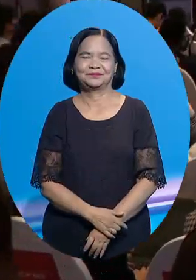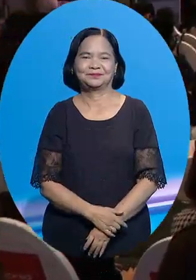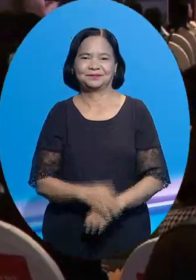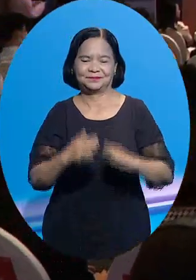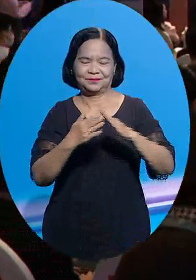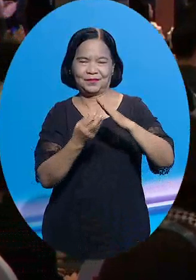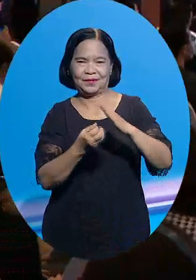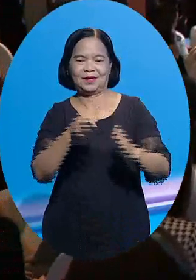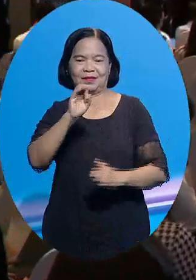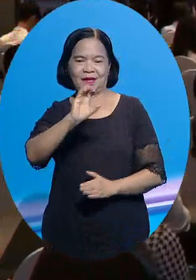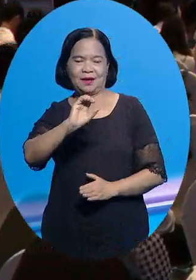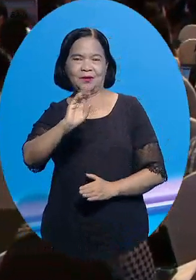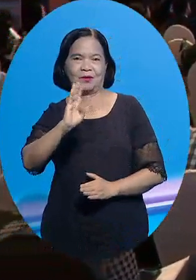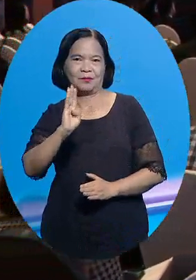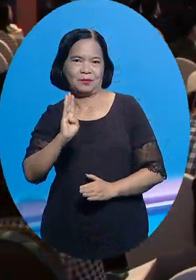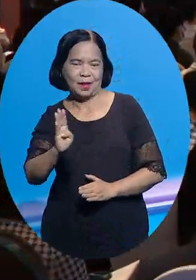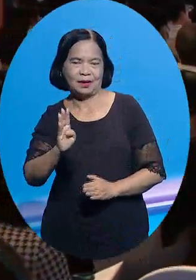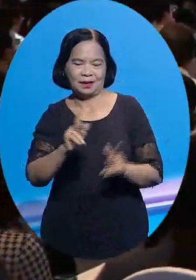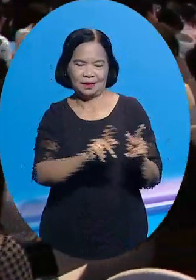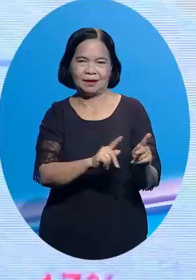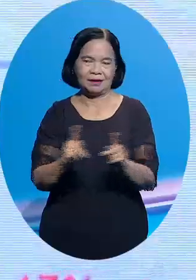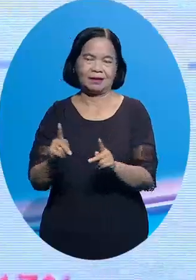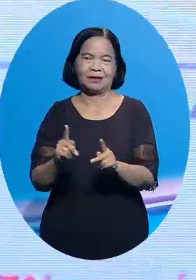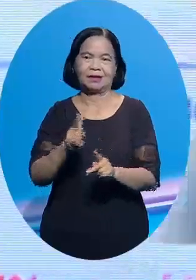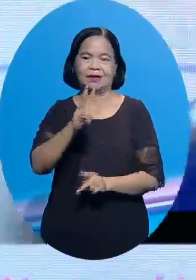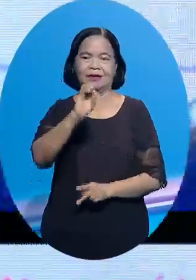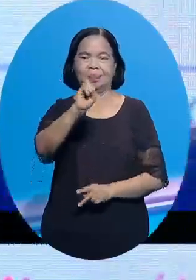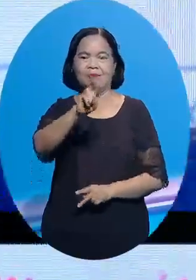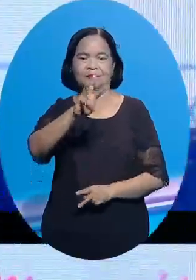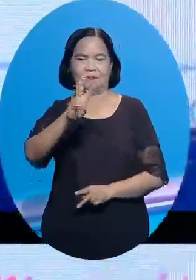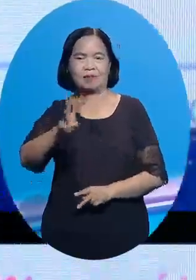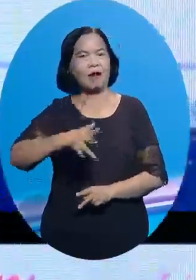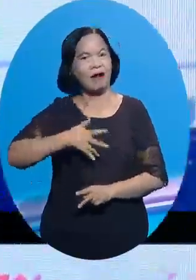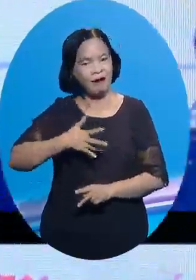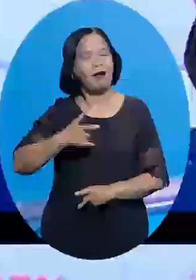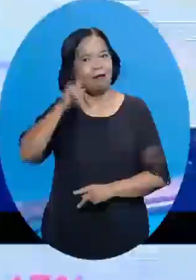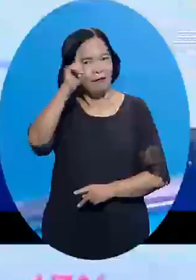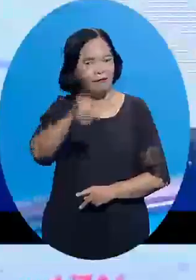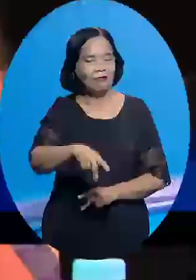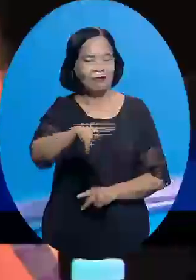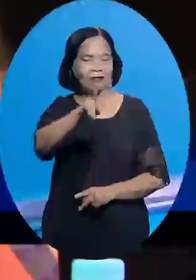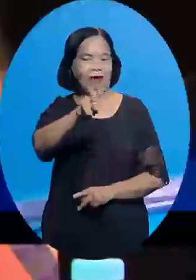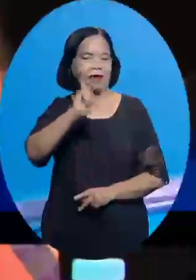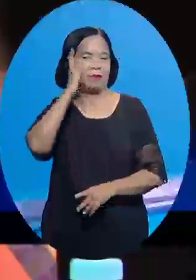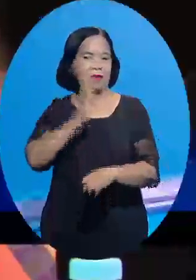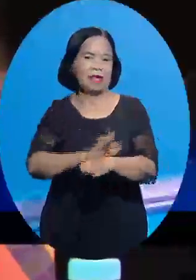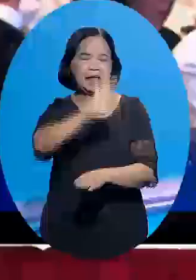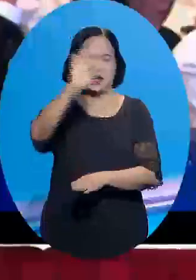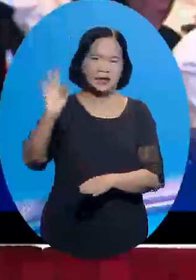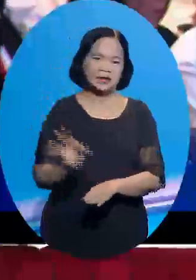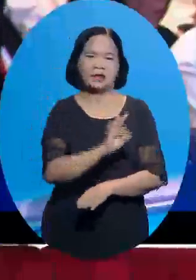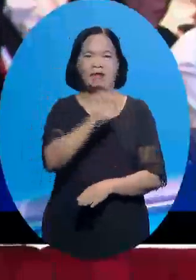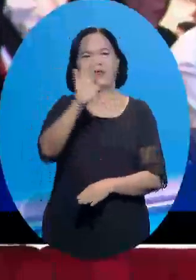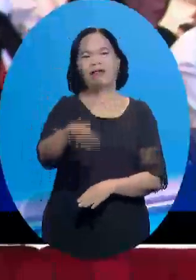Techcombank trường Cửu Đông thông qua kế hoạch kinh doanh năm 2023 với lợi nhuận trước thuế hợp nhất 22.000 tỷ đồng thấp hơn